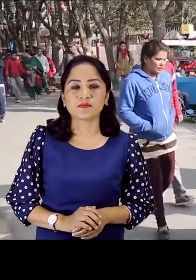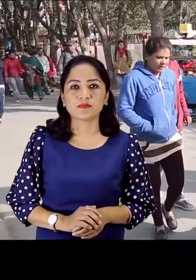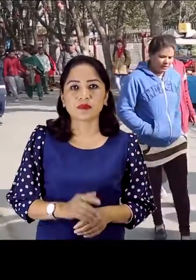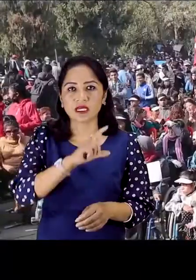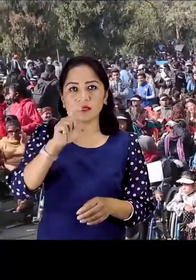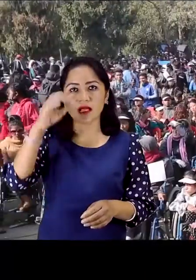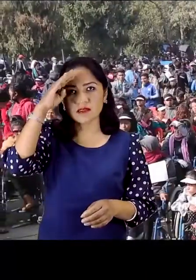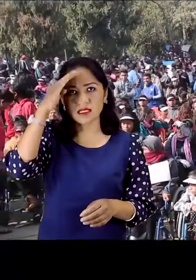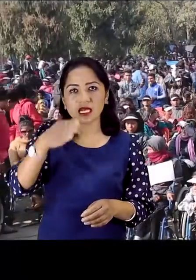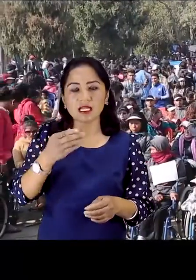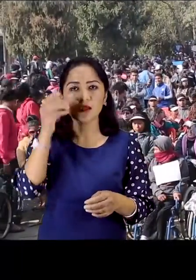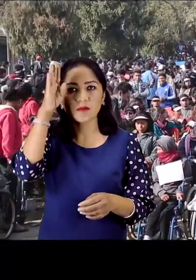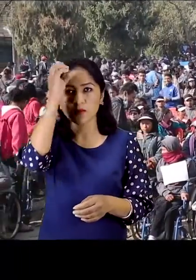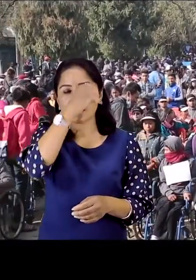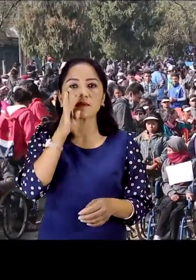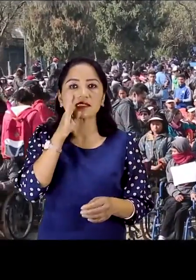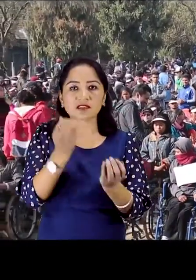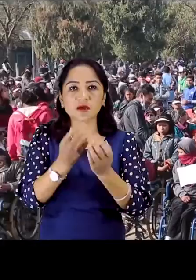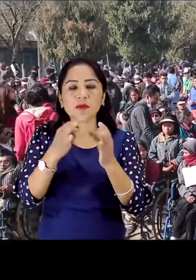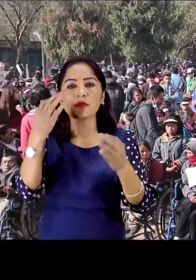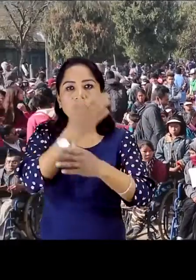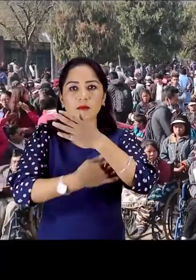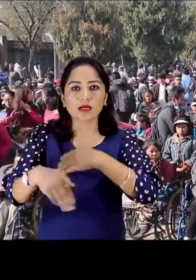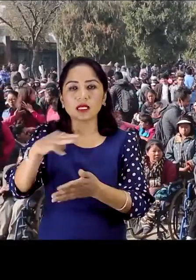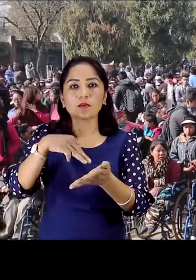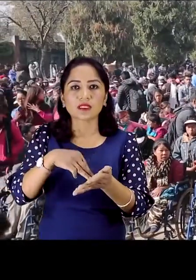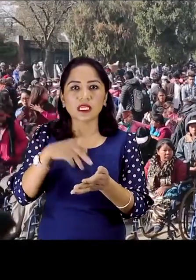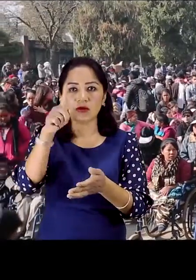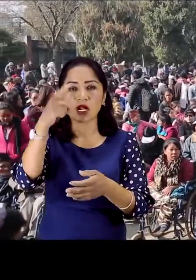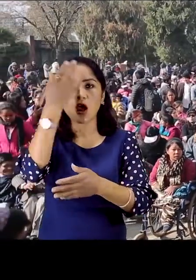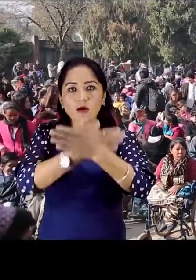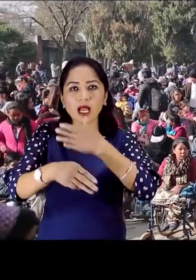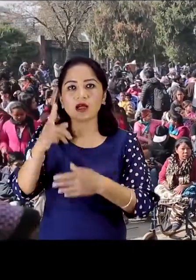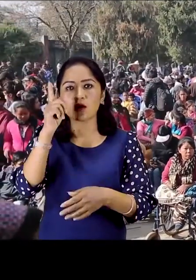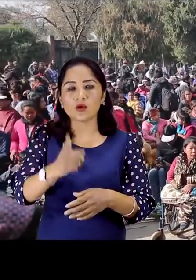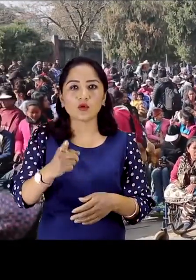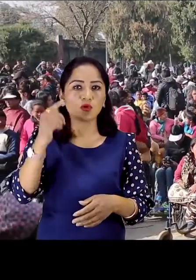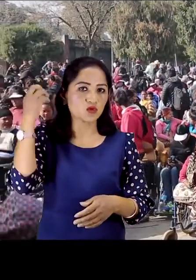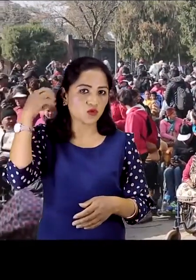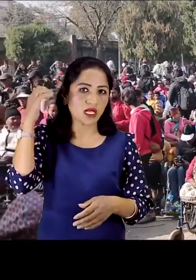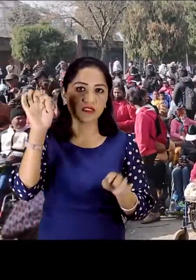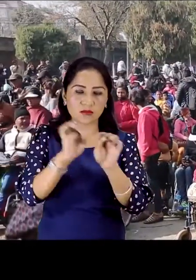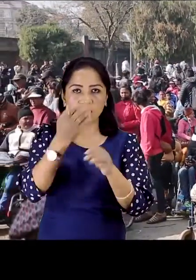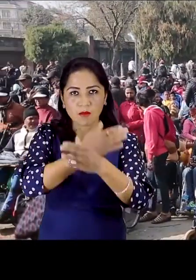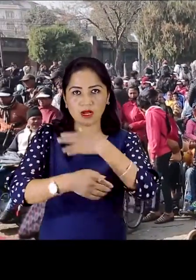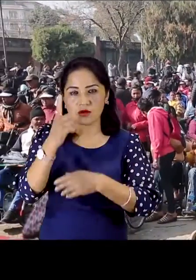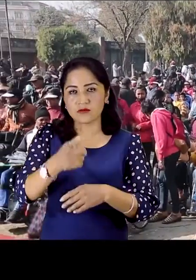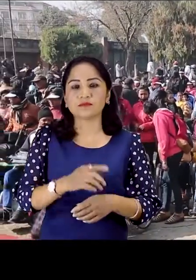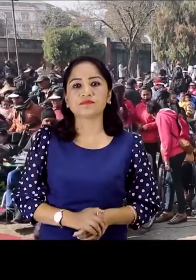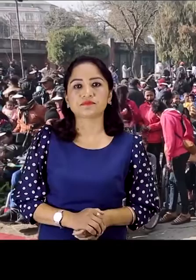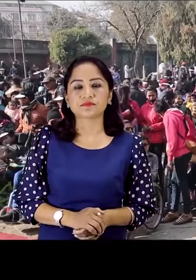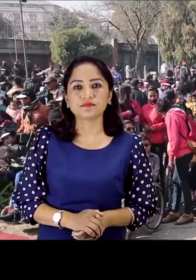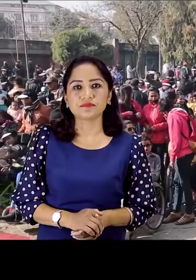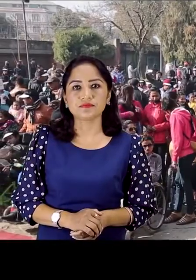नेपाल सरकारले परिभासित गरेका बिभिन्न अपांगता मद्धे एक अपांगता हो सुनाई सम्मंदी अपांगता